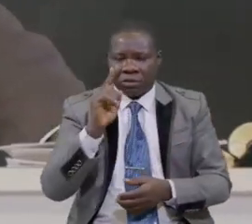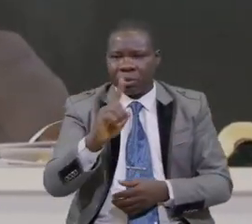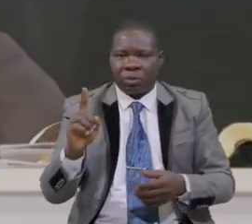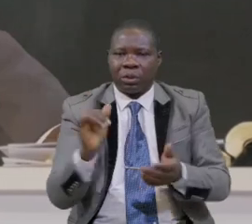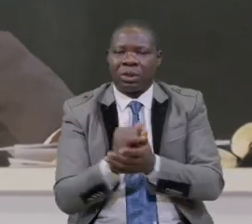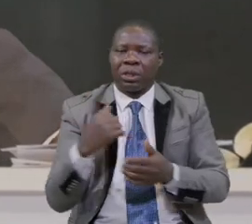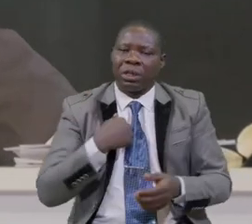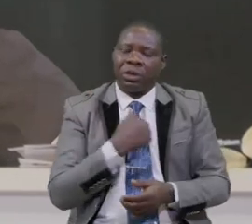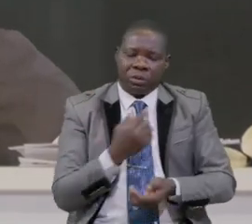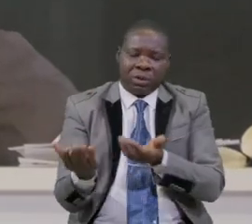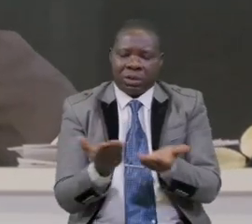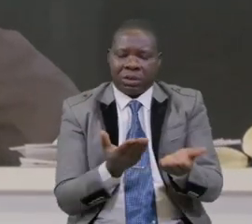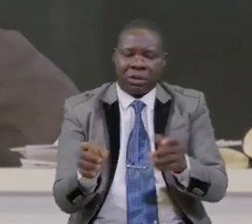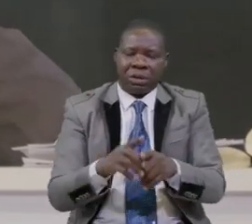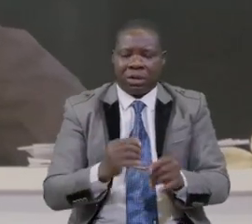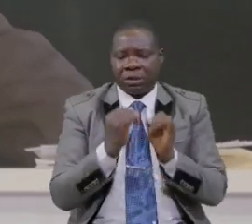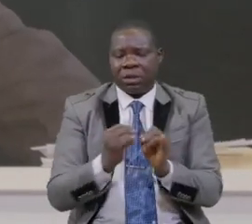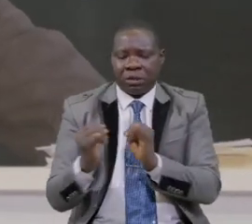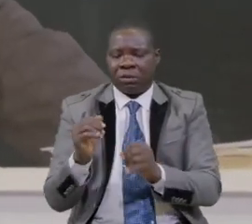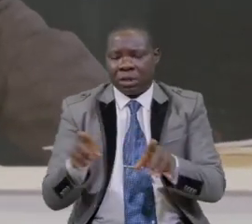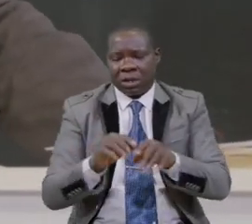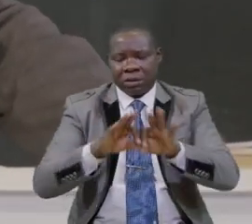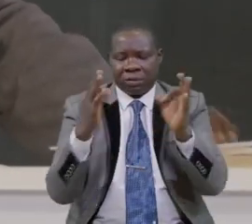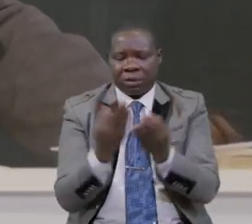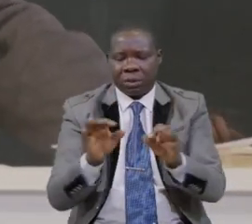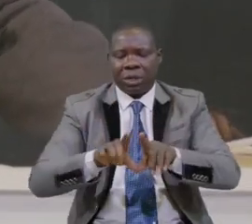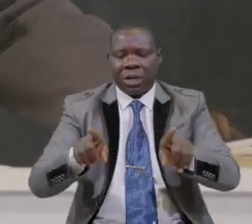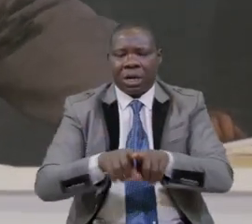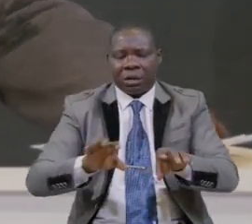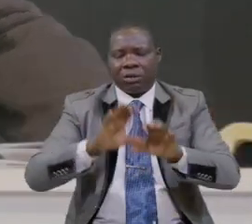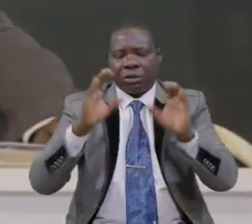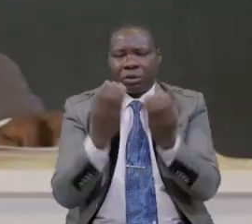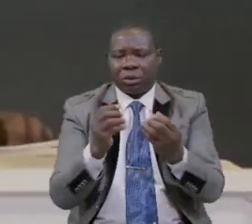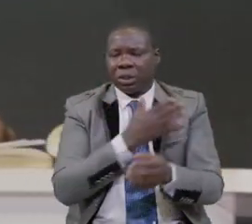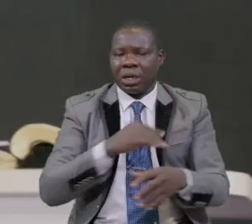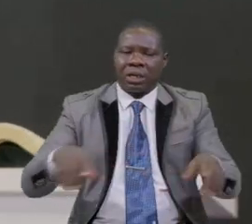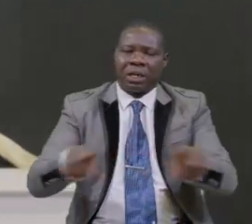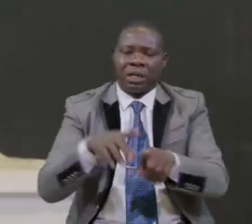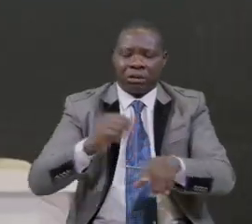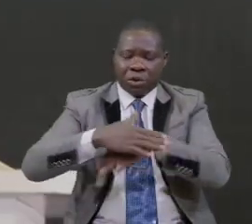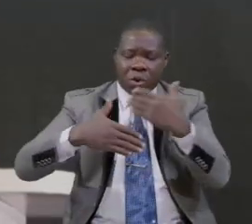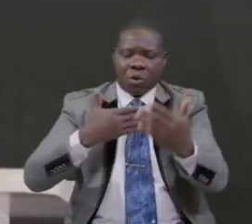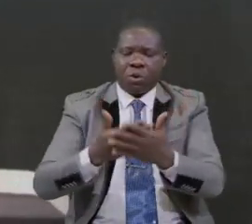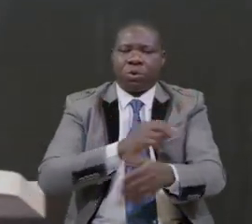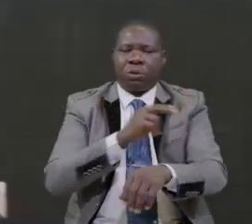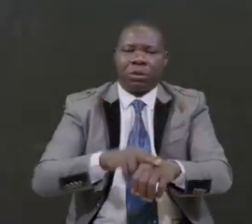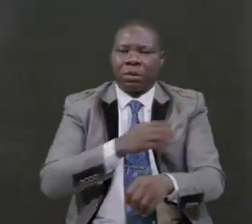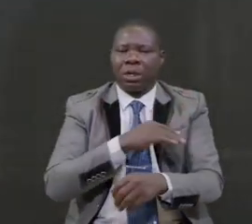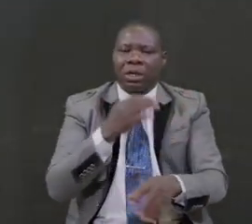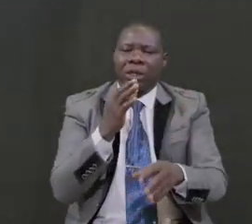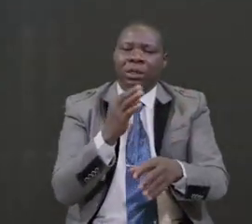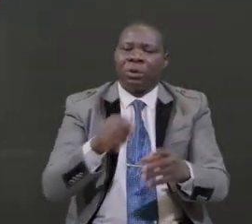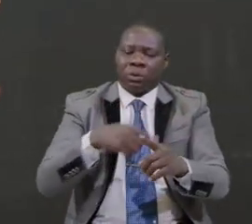Et c'est lui que nous servons en tant que famille, communauté et en tant que nation. Quand il n'a pas